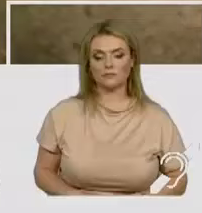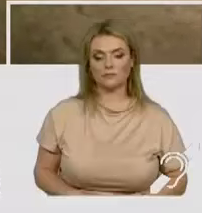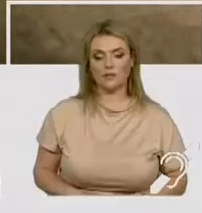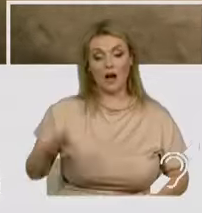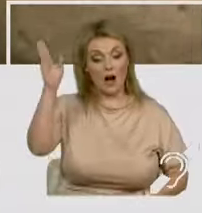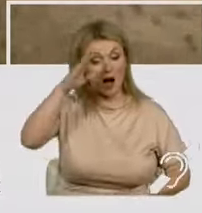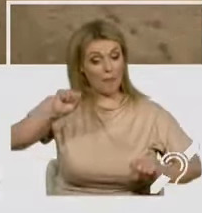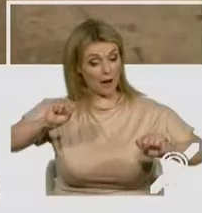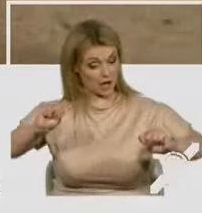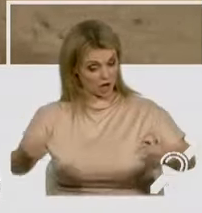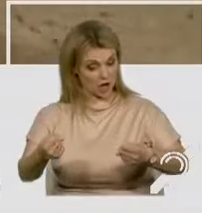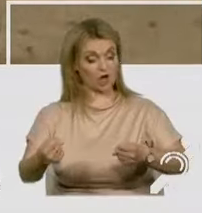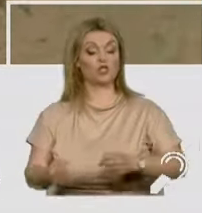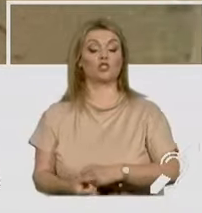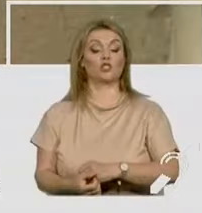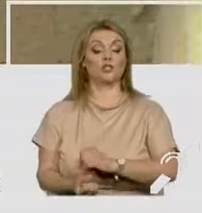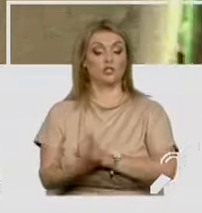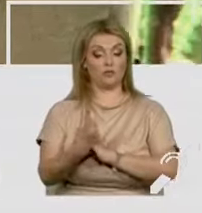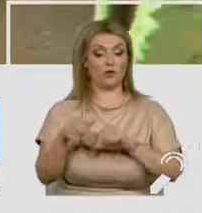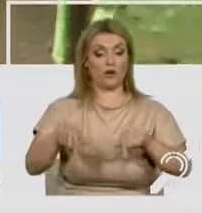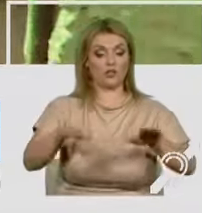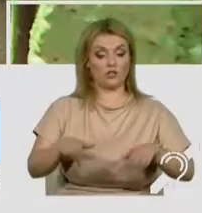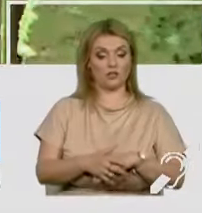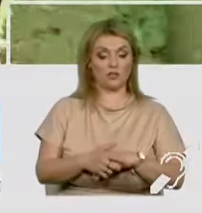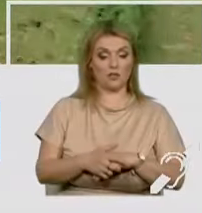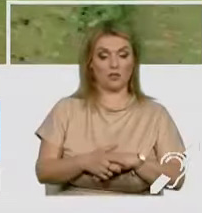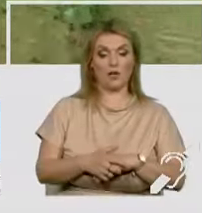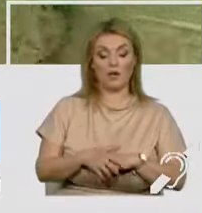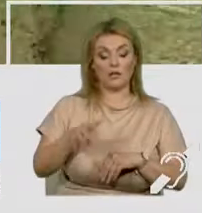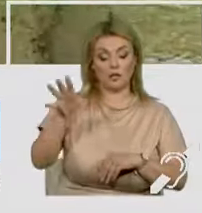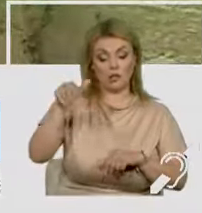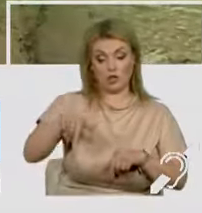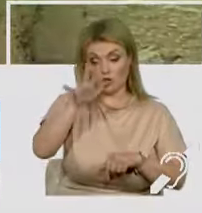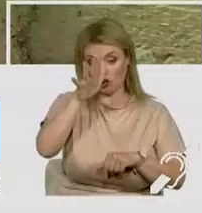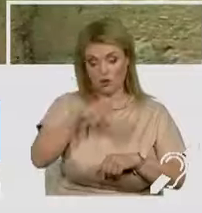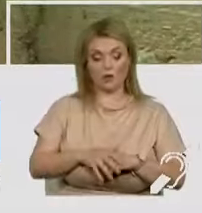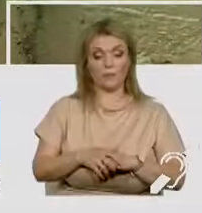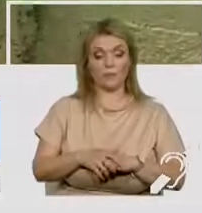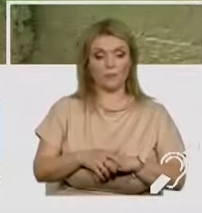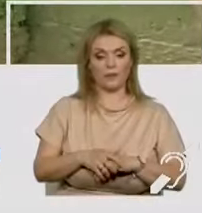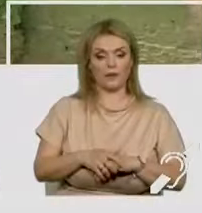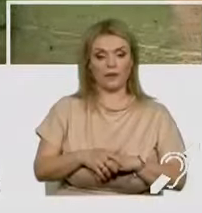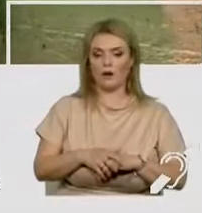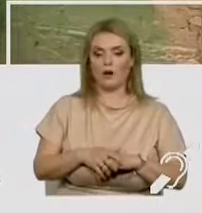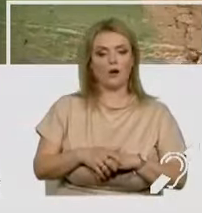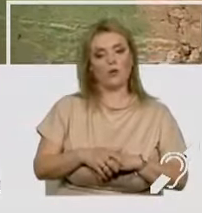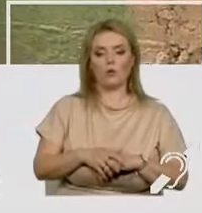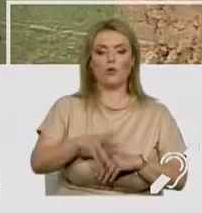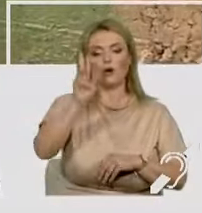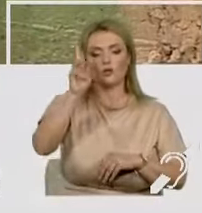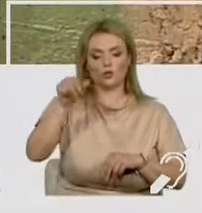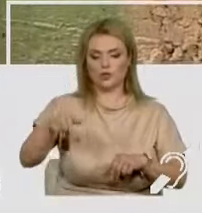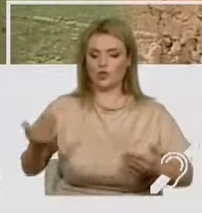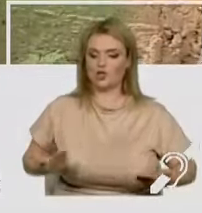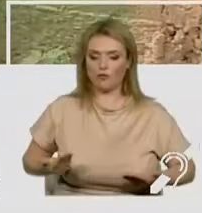Apa rece de izvor din acest parc, aflat în cartierul Sculeni din Chișinău, e ca o mană cerească pentru toți cei care